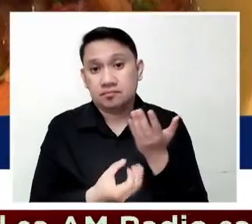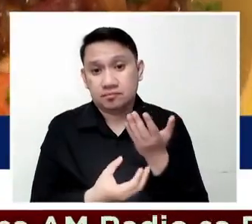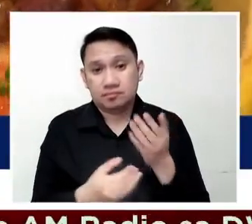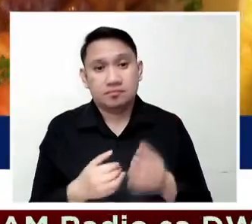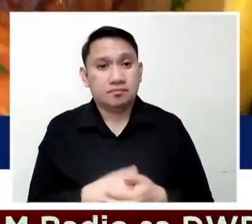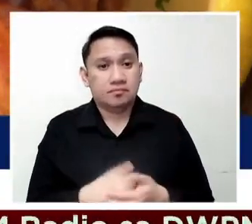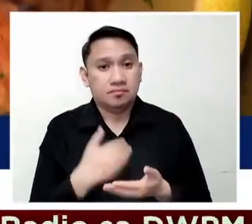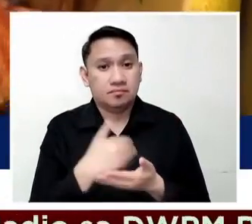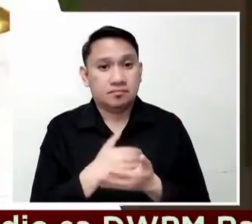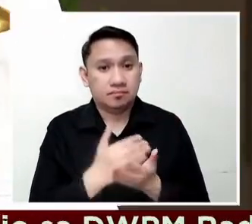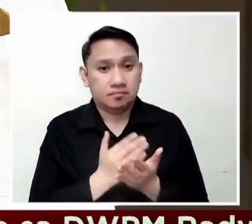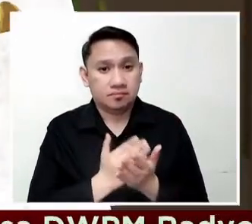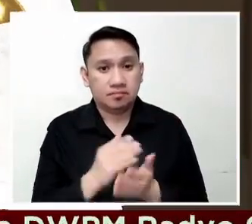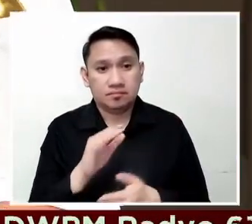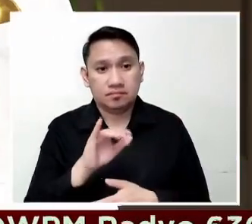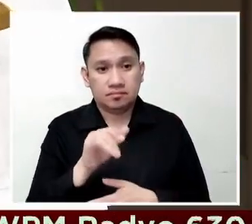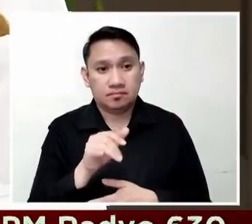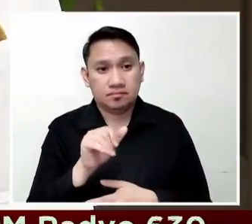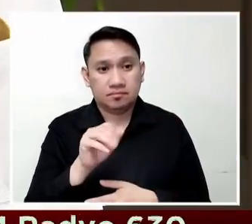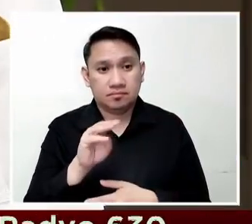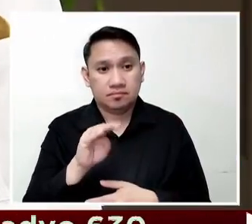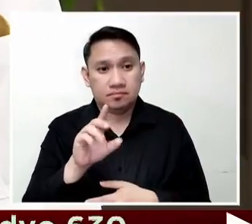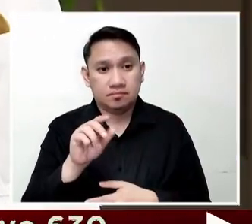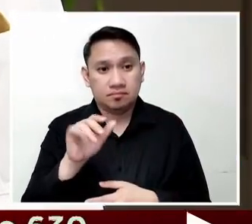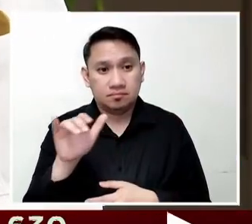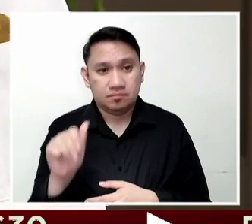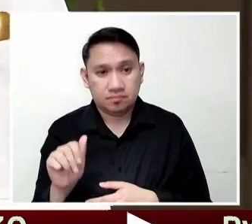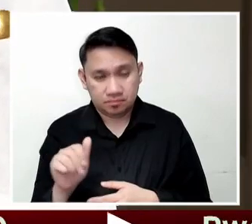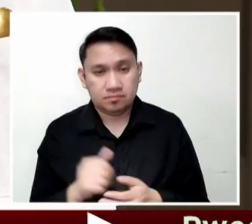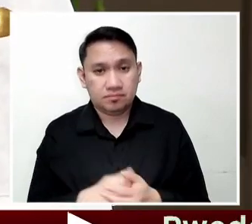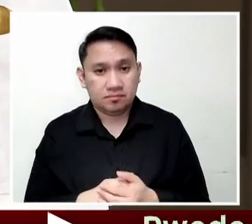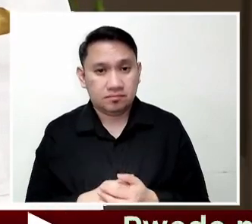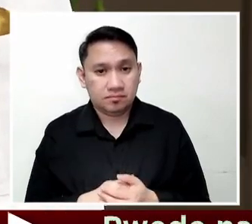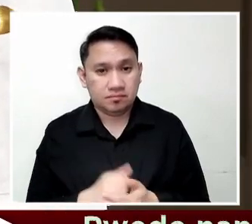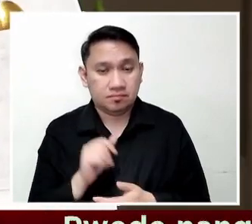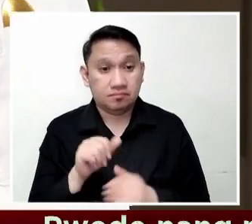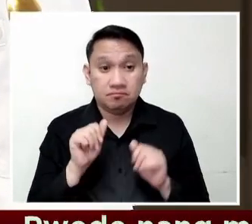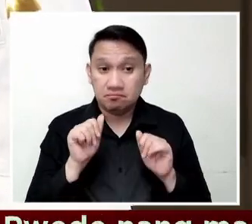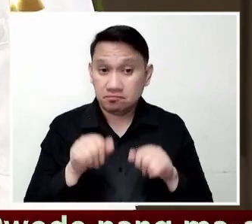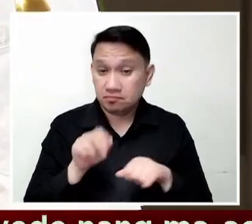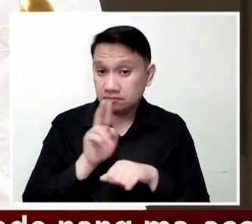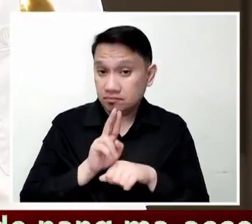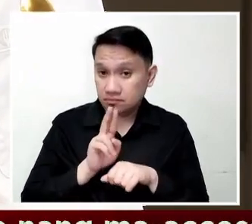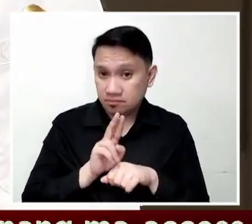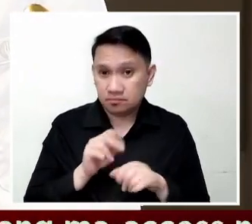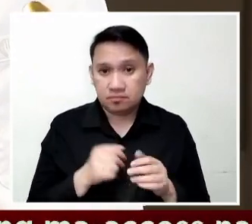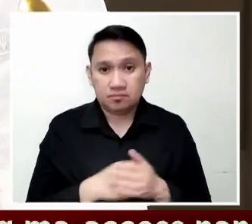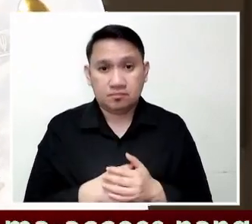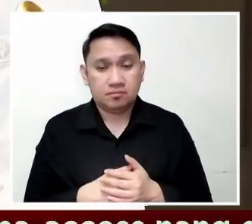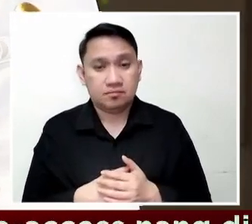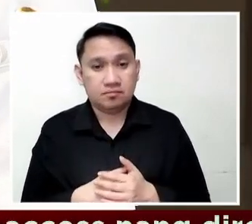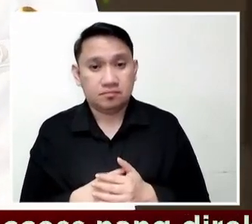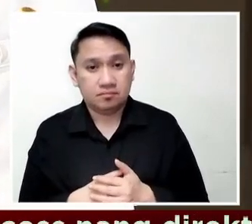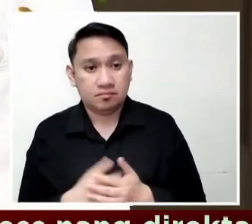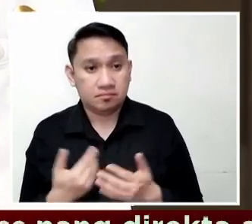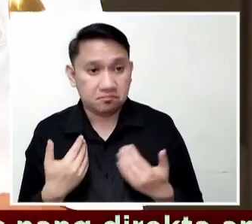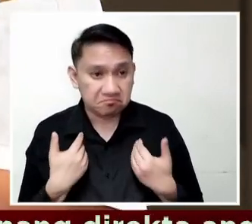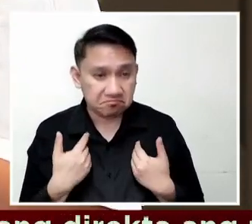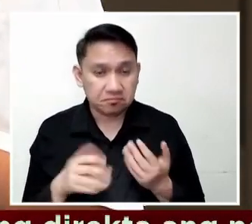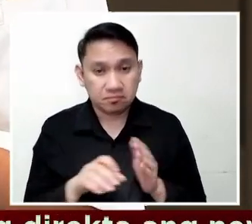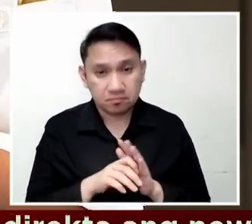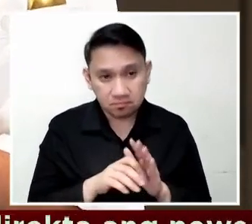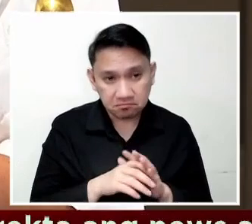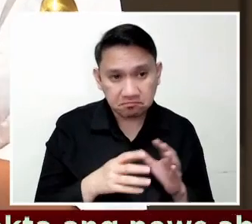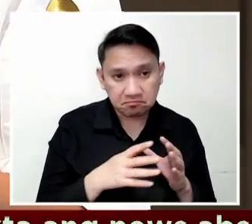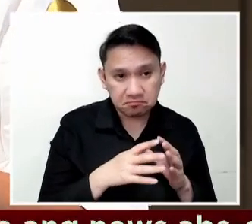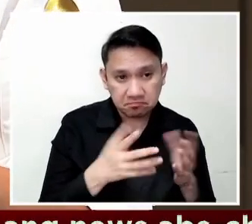budget-friendly shrimp jambalaya. Ang kagandahan sa recipe na to, mga pwede niyong gamitin is mga yun, tulad yan, may sobra tayong sinaing, may